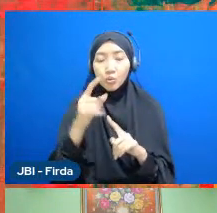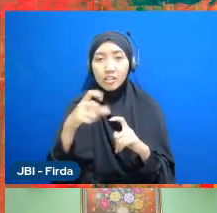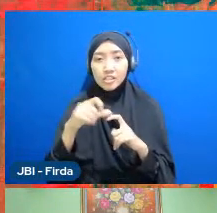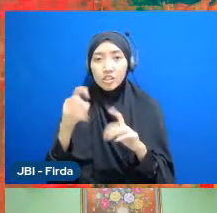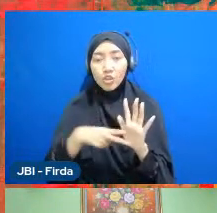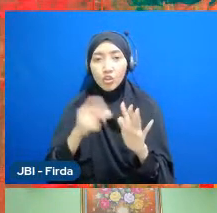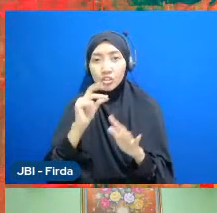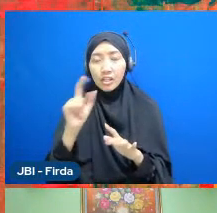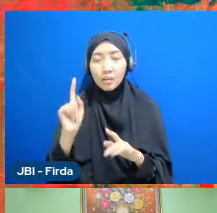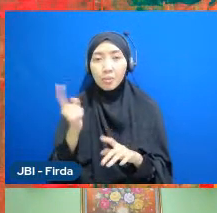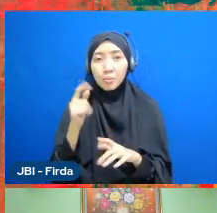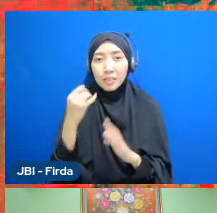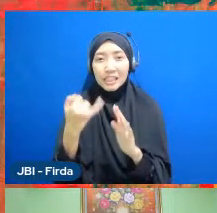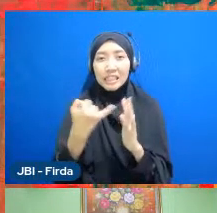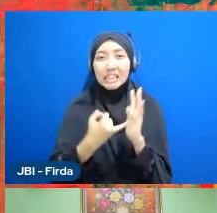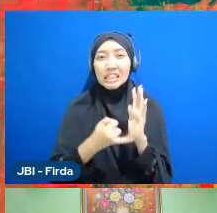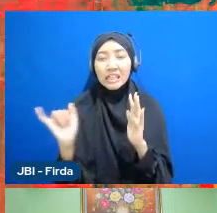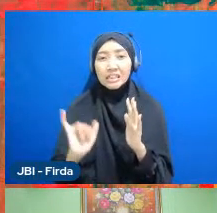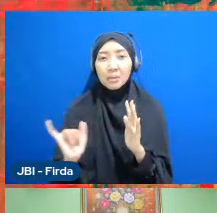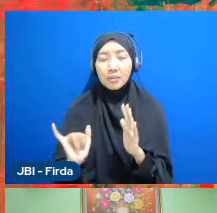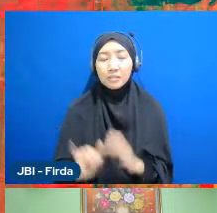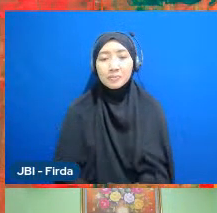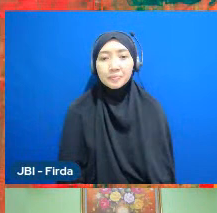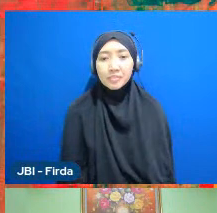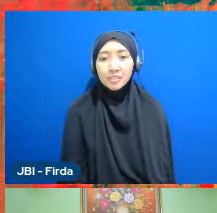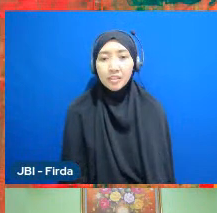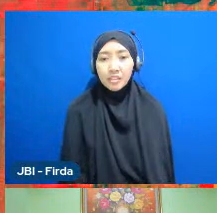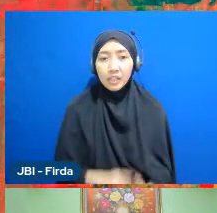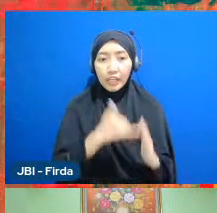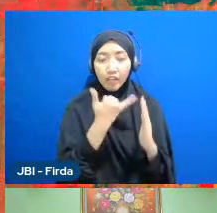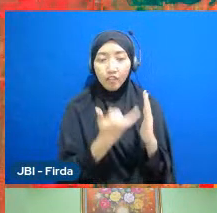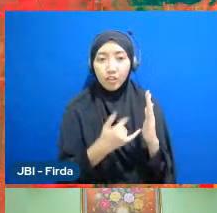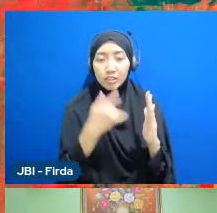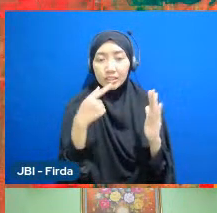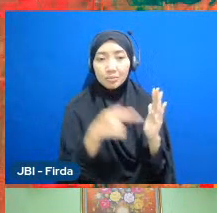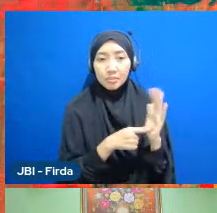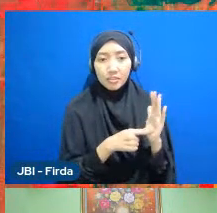sama. Lalu sahabat klik evaluasinya.